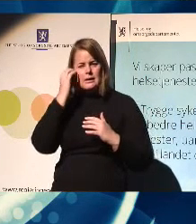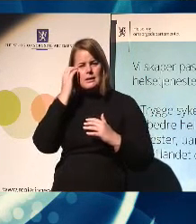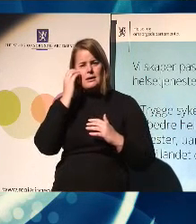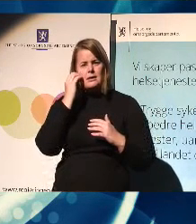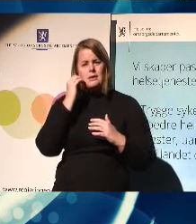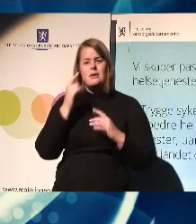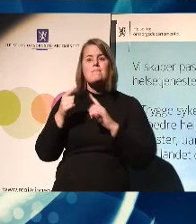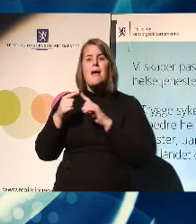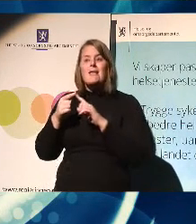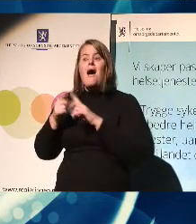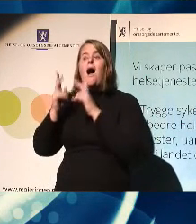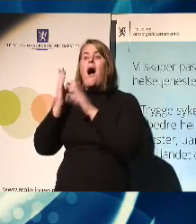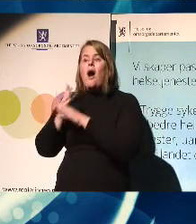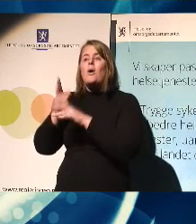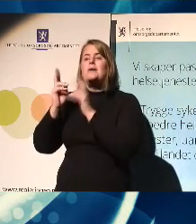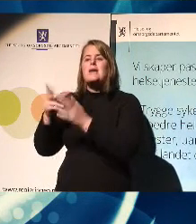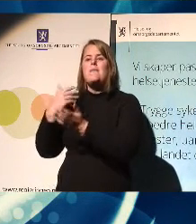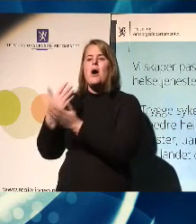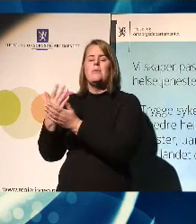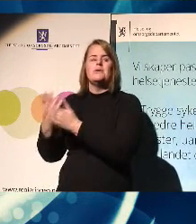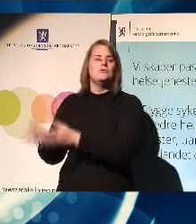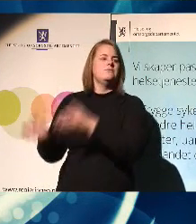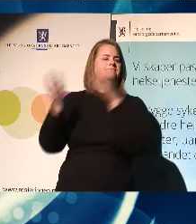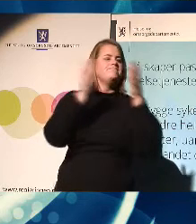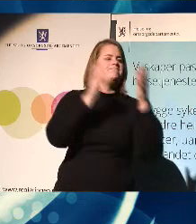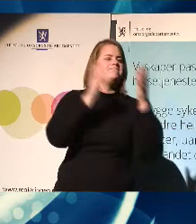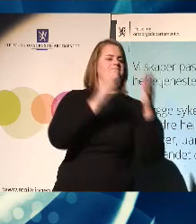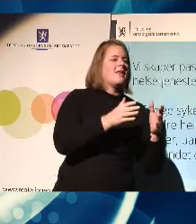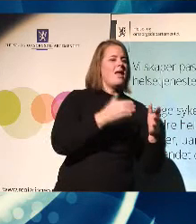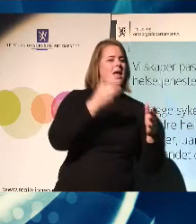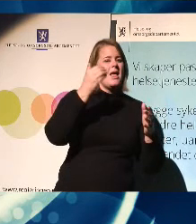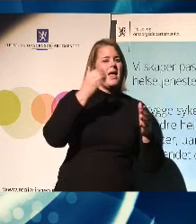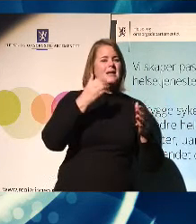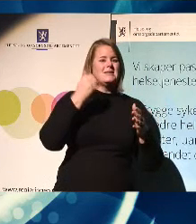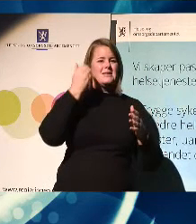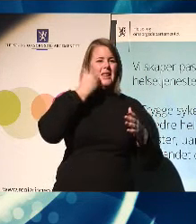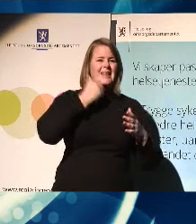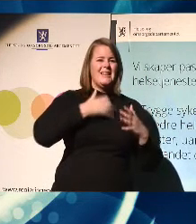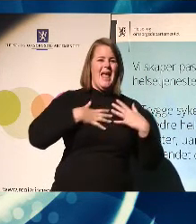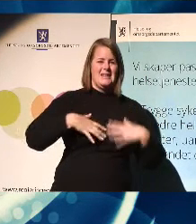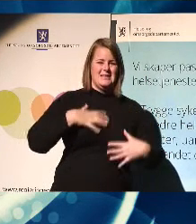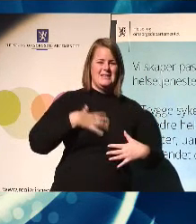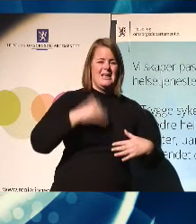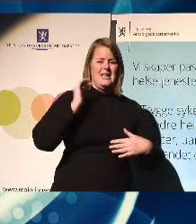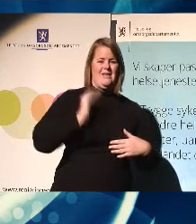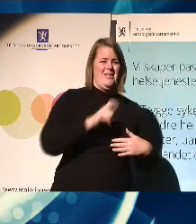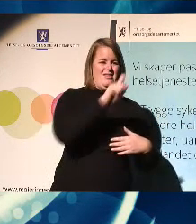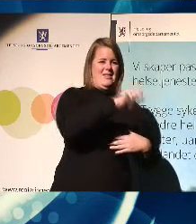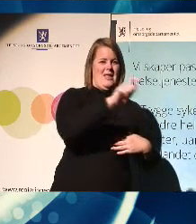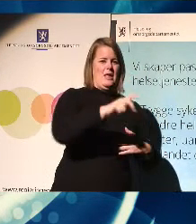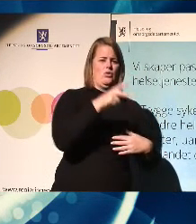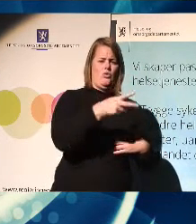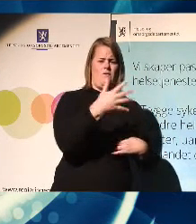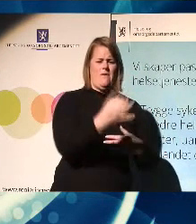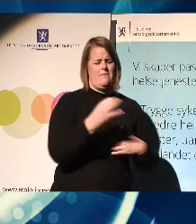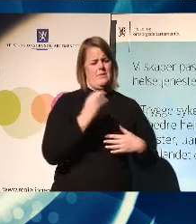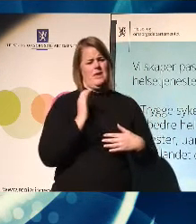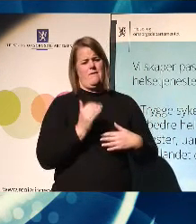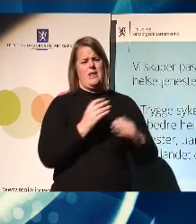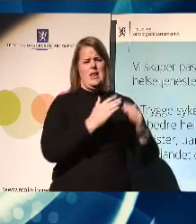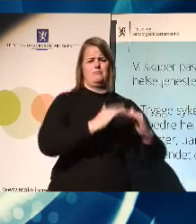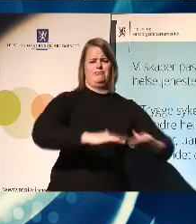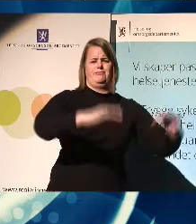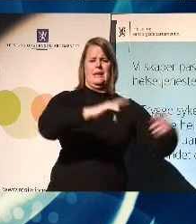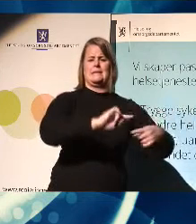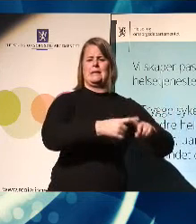Så dro jeg akkurat samme argumentasjonen for sanitetskvinnene bare et par uker etterpå. De satt 250 staute kvinner og strikket. Og